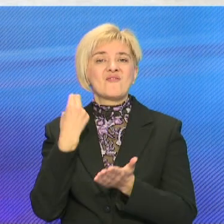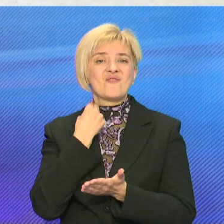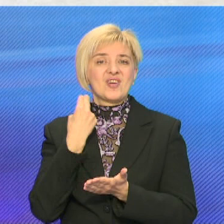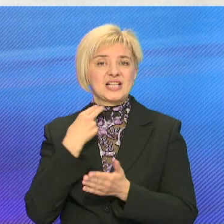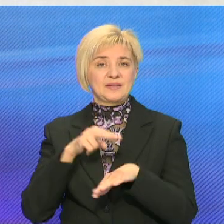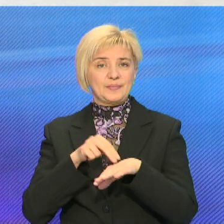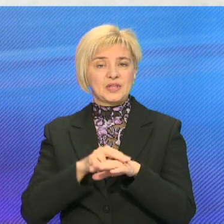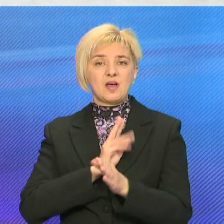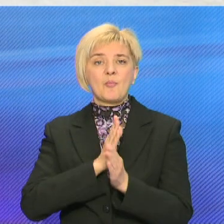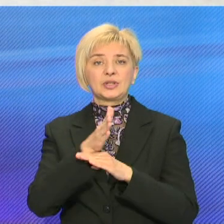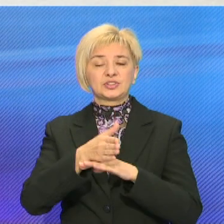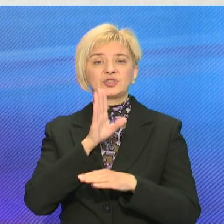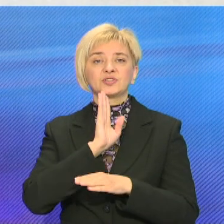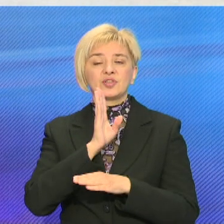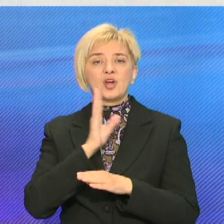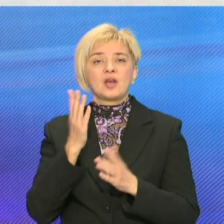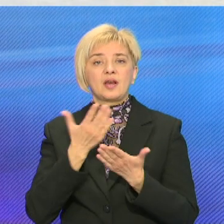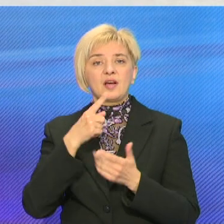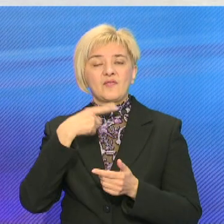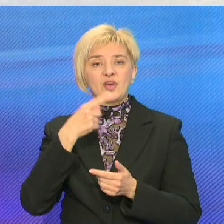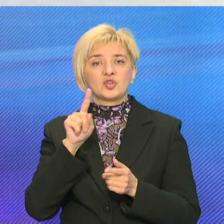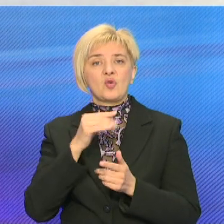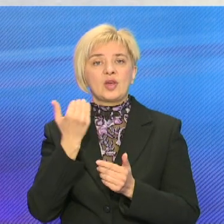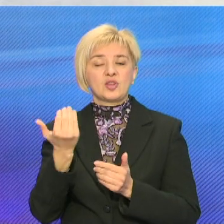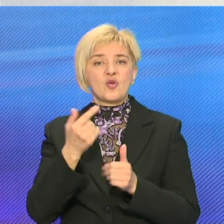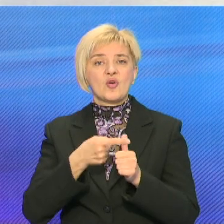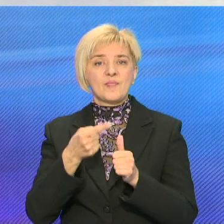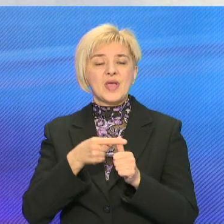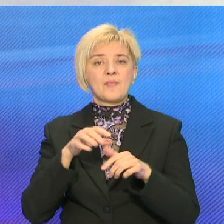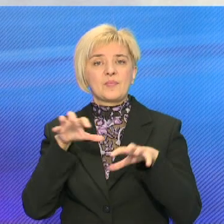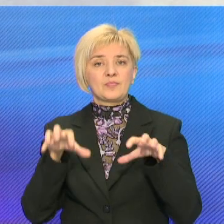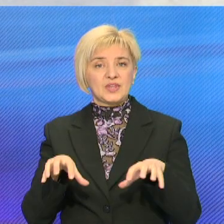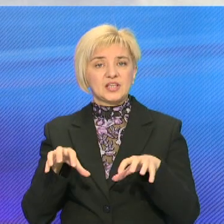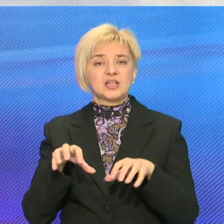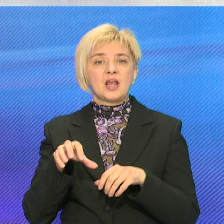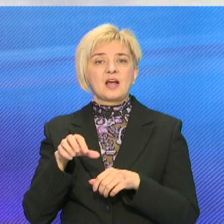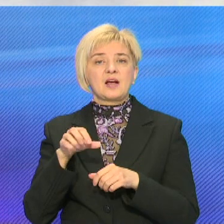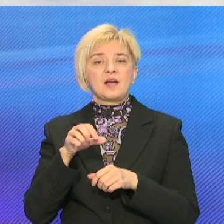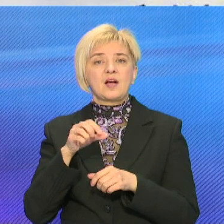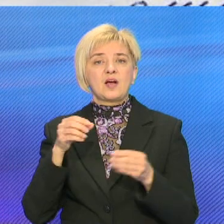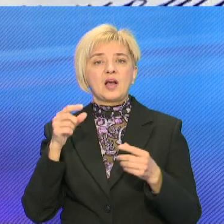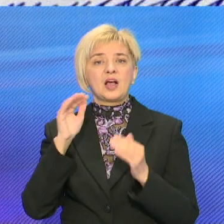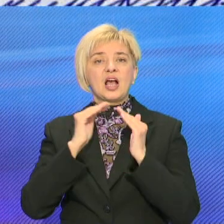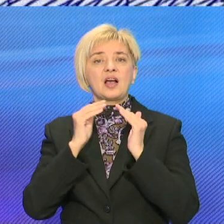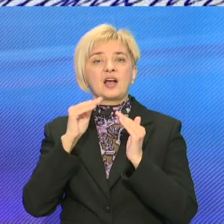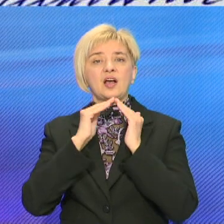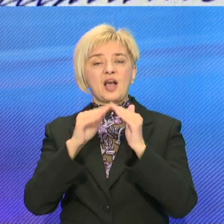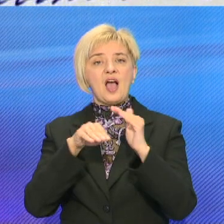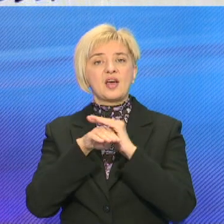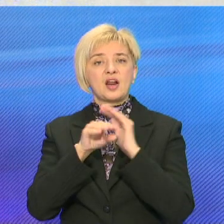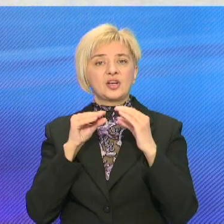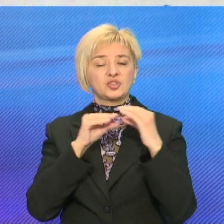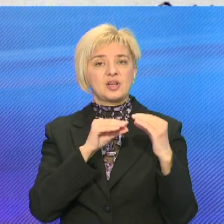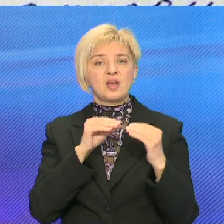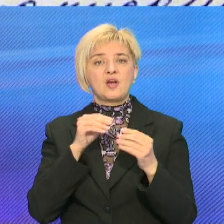мясовая жыхарка, якая поведомила, что для ее имя старшини гаражно-будовничего кооператива поступила заява о передаче членских взносов за